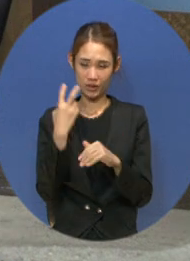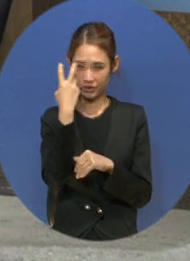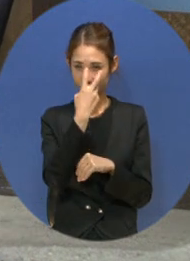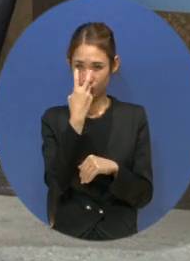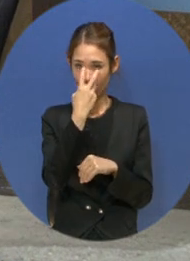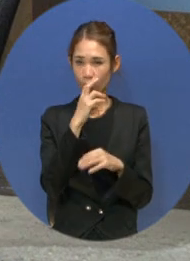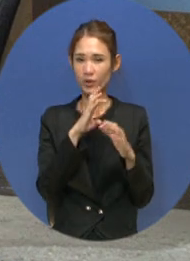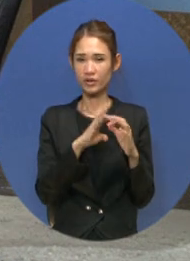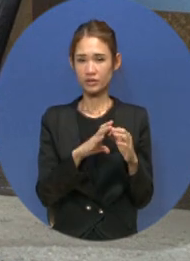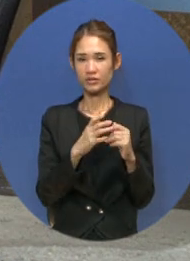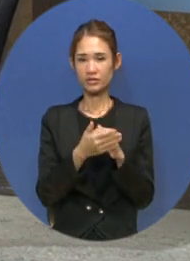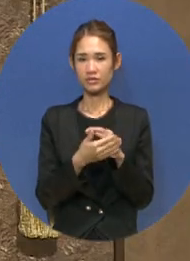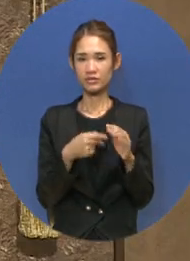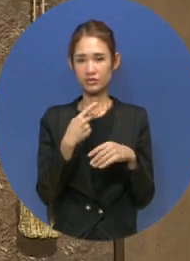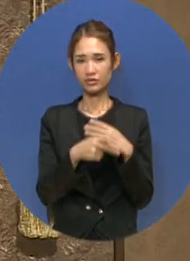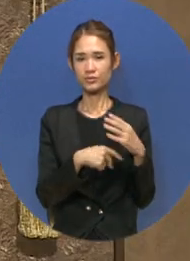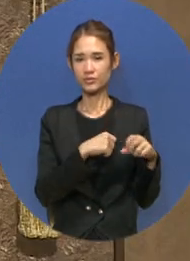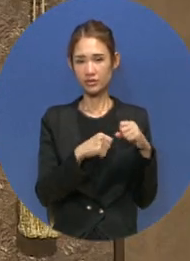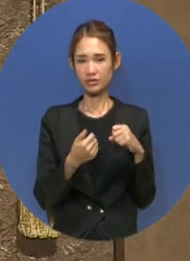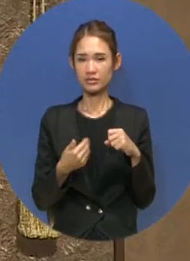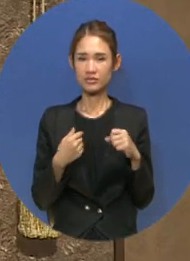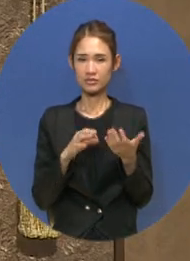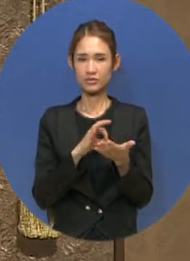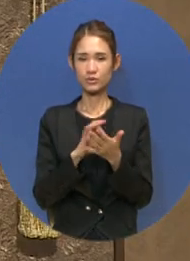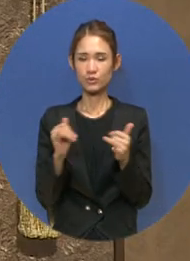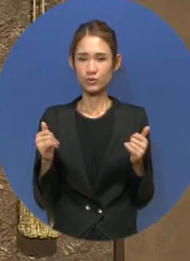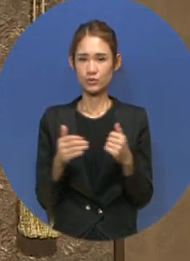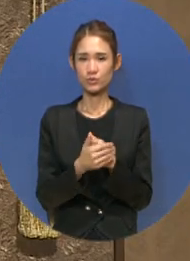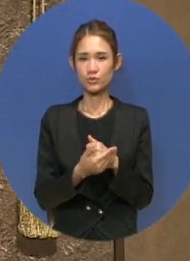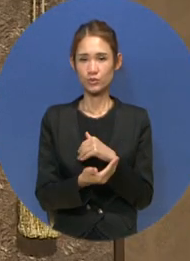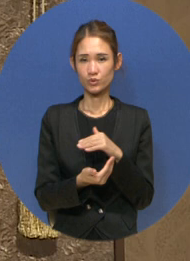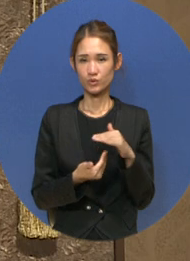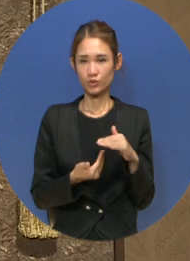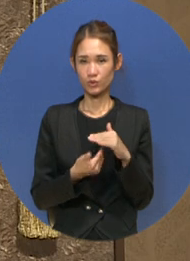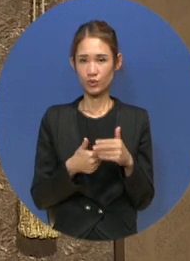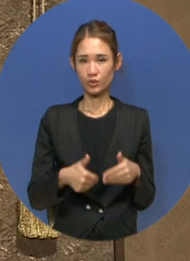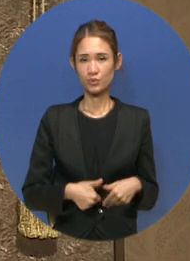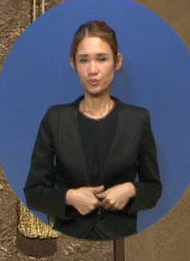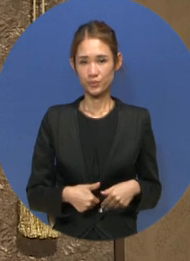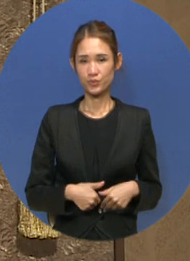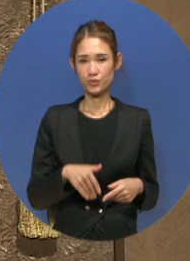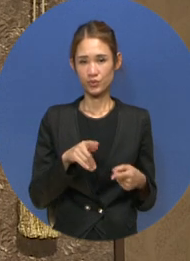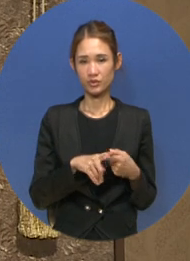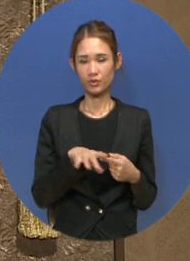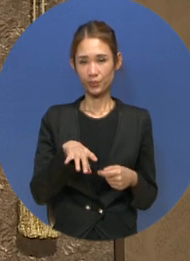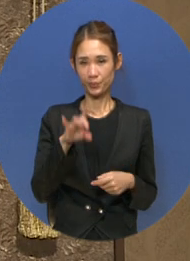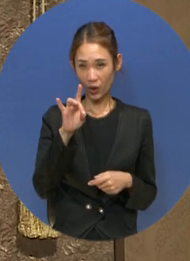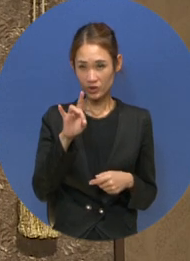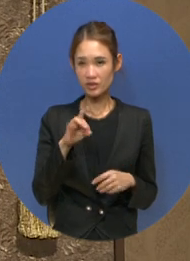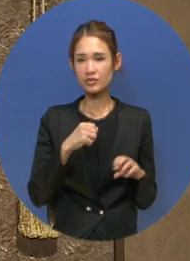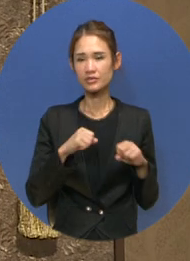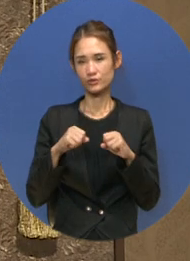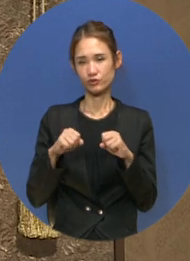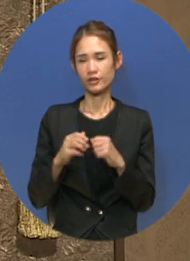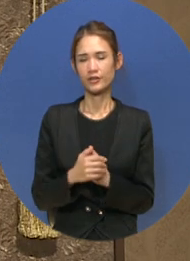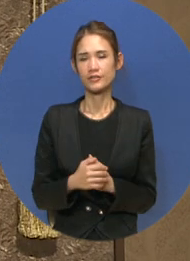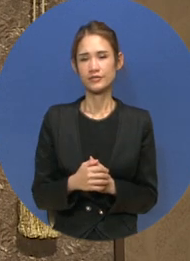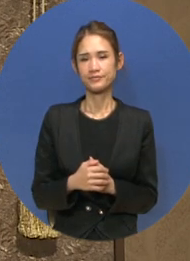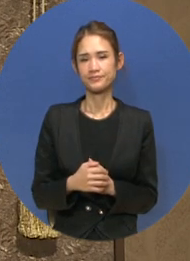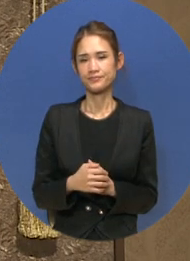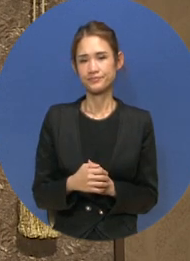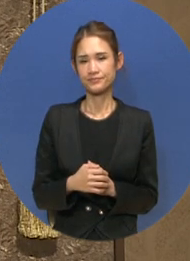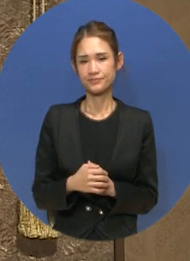그 조사를 통해서 예, 프로그램을 수행하기 전에 이용자들에 대한 그 욕구 조사를 먼저 수행을 합니다. 그래서